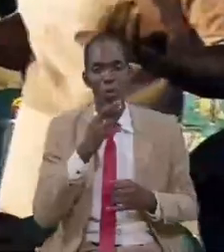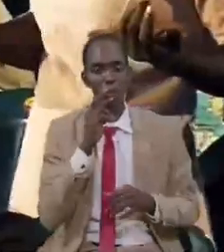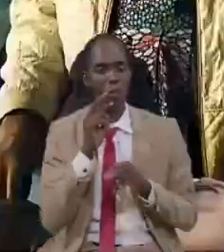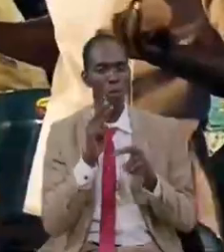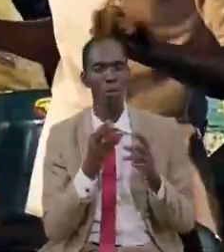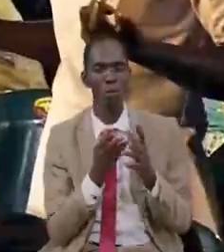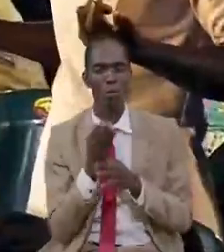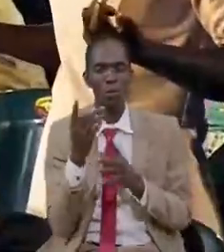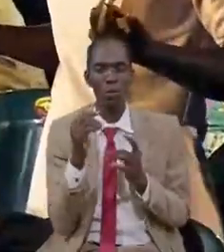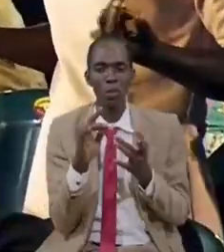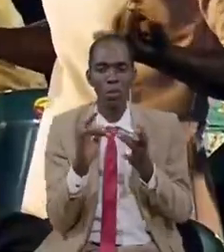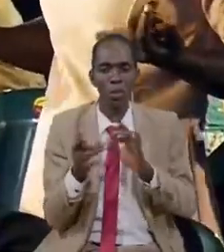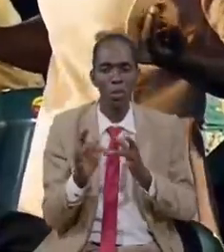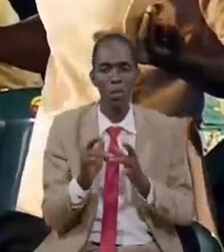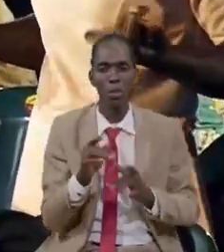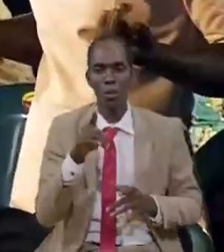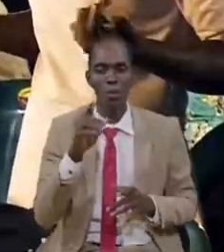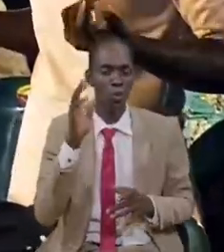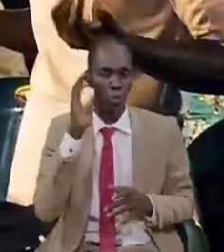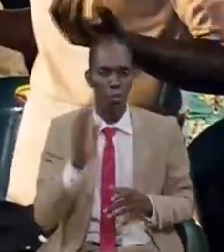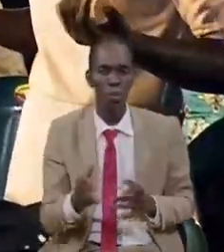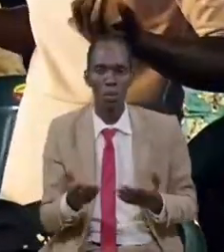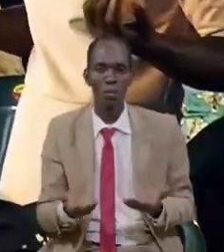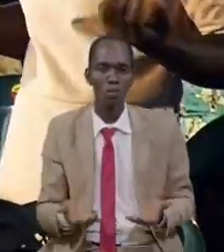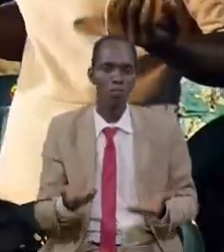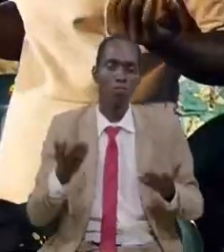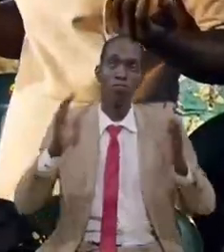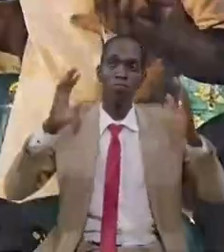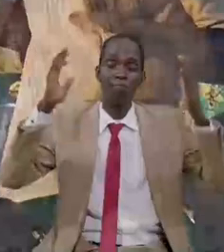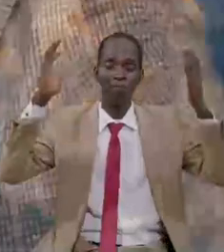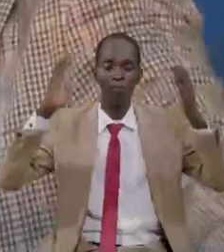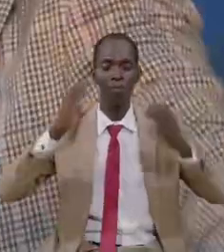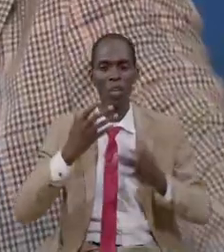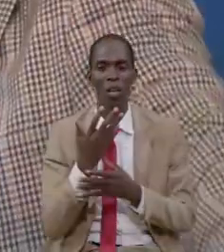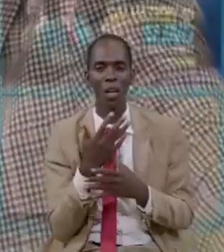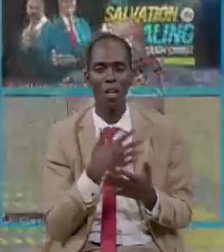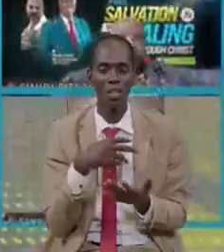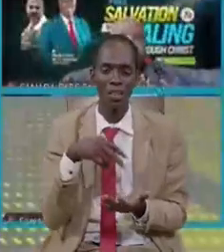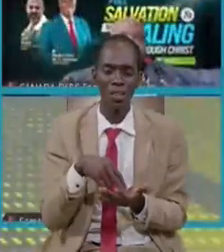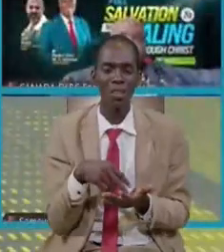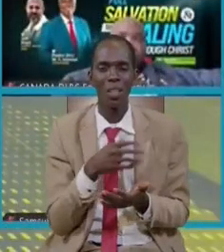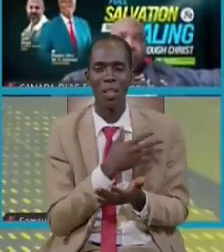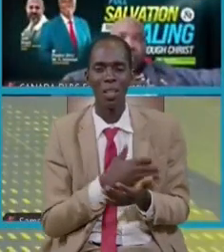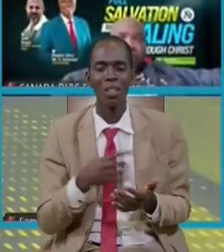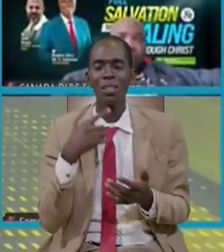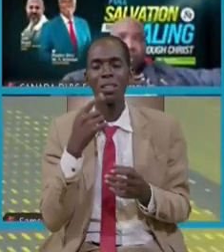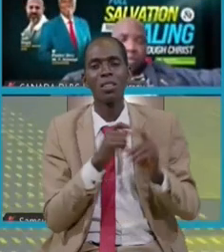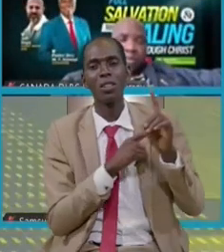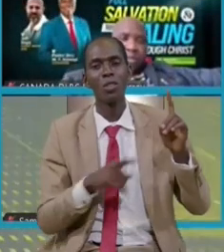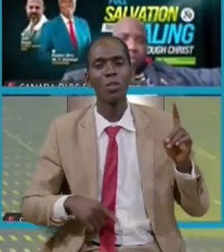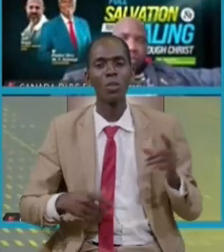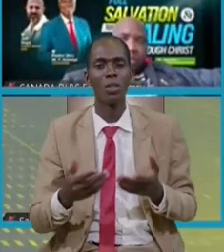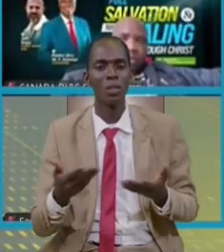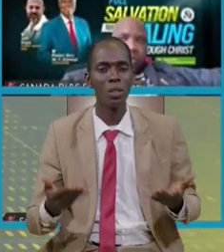êtes. Tu lèves la main, tu te mets debout. Et tu dis, Seigneur, me voici, je viens, je